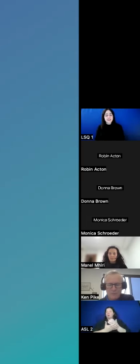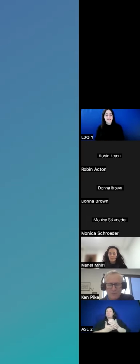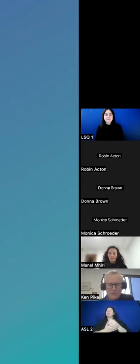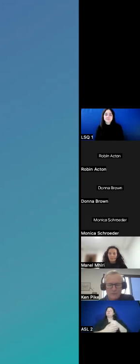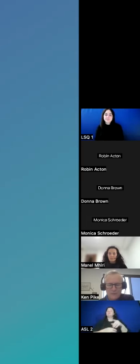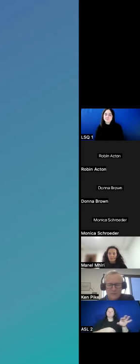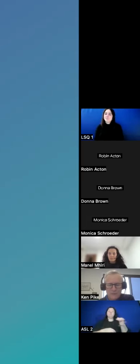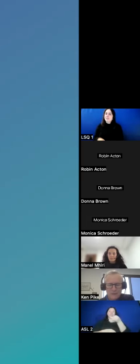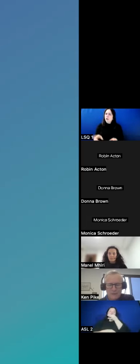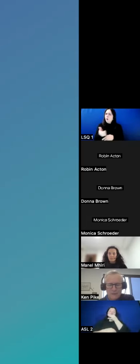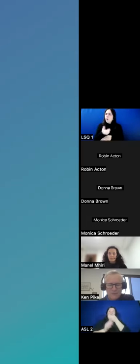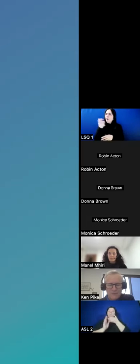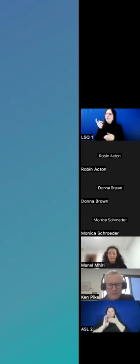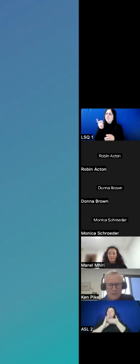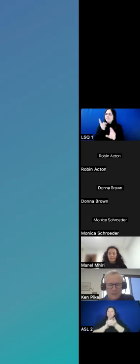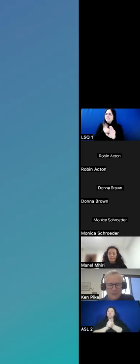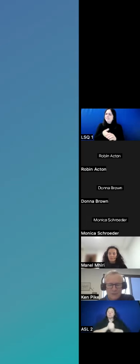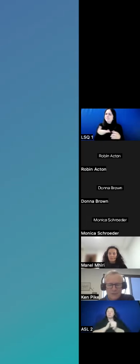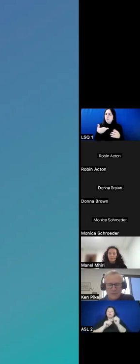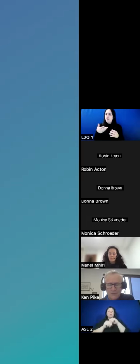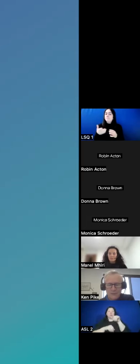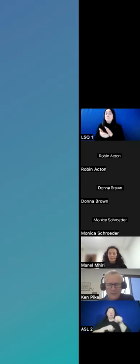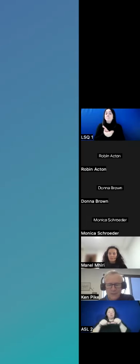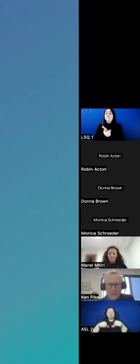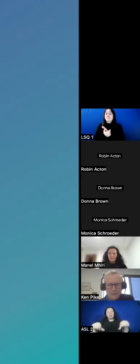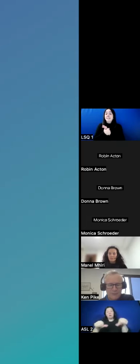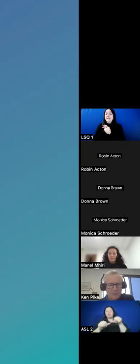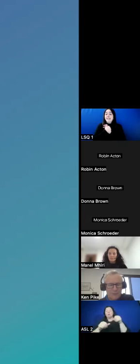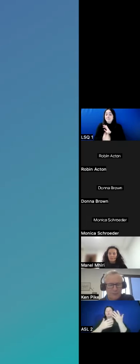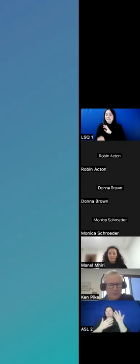Et on avait aussi une expertise universitaire,